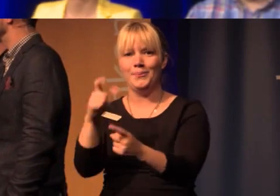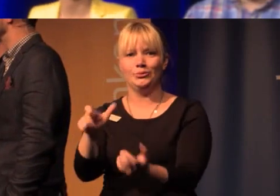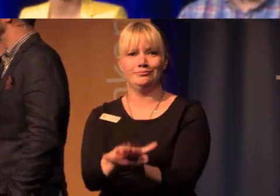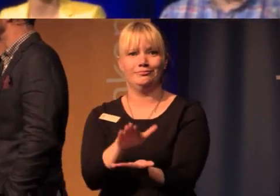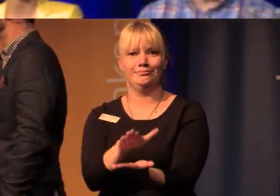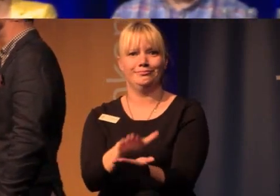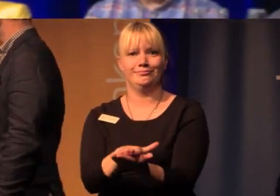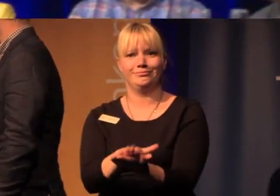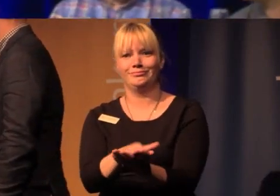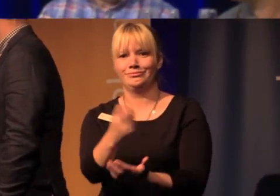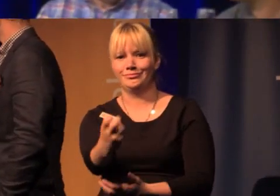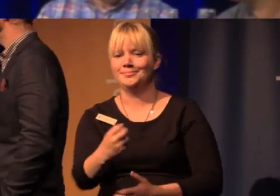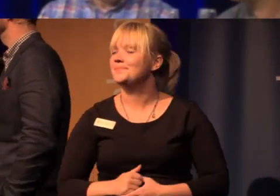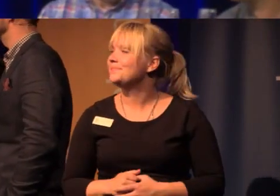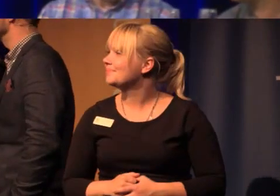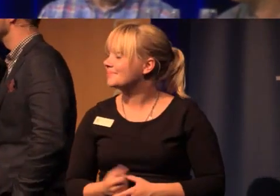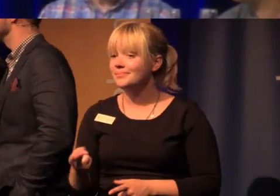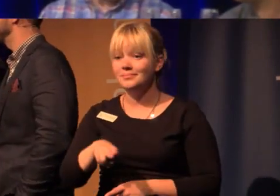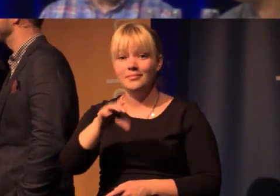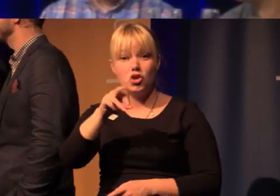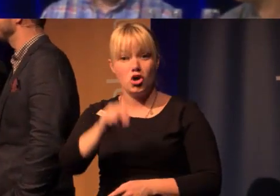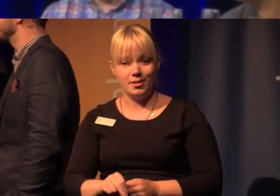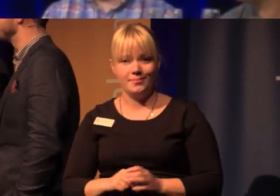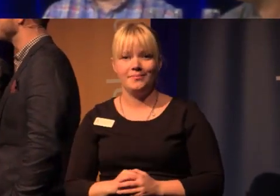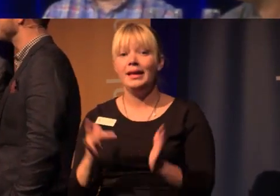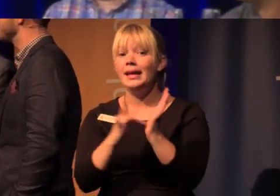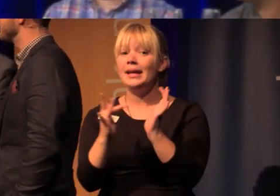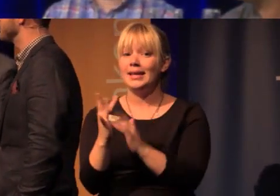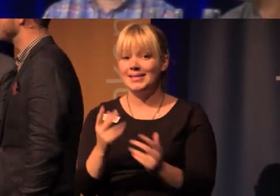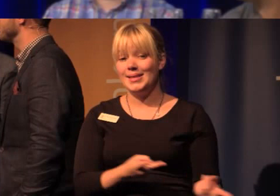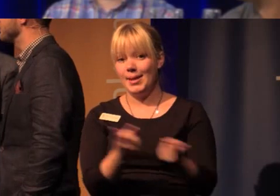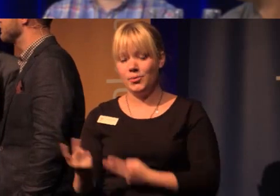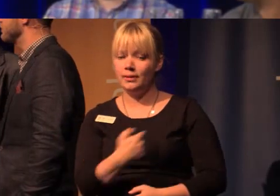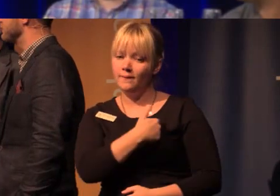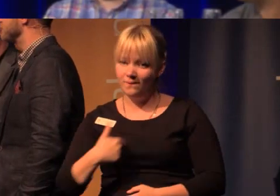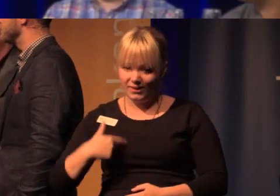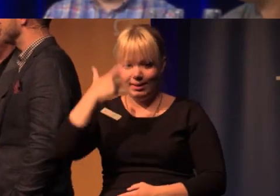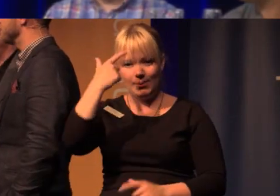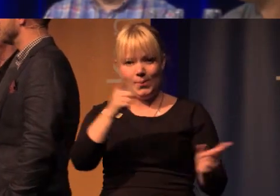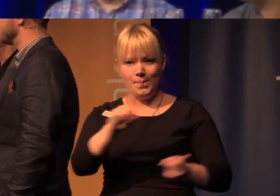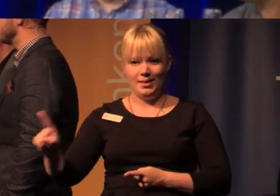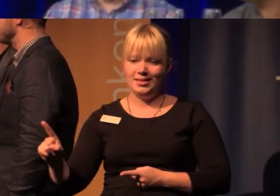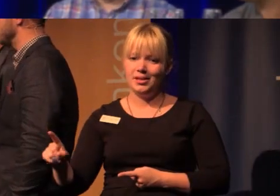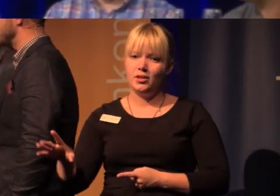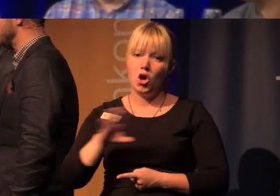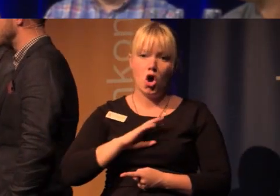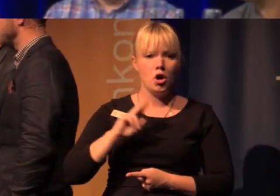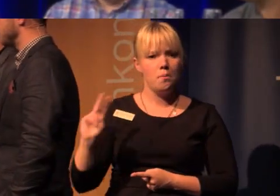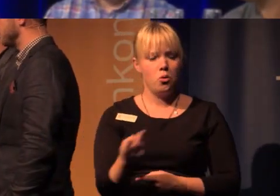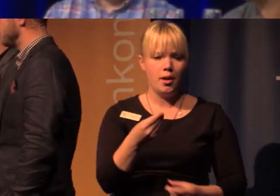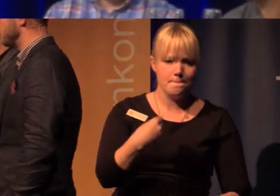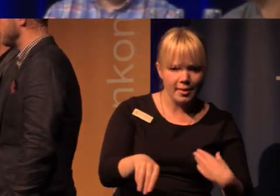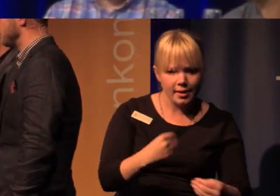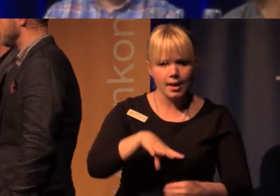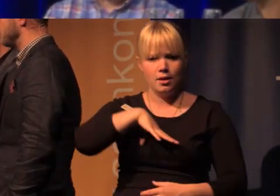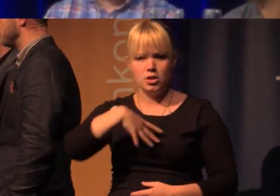Då fortsätter vi med Sara. Ja, vi kristdemokrater, vi tror ju att människan har både materiella som själsliga och